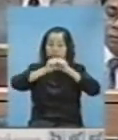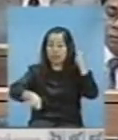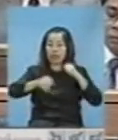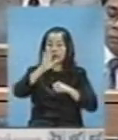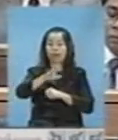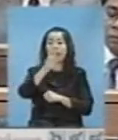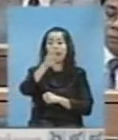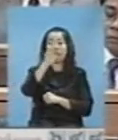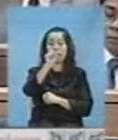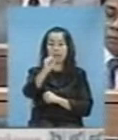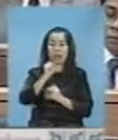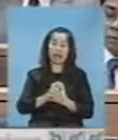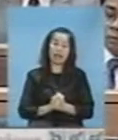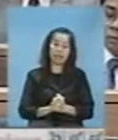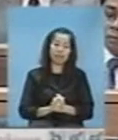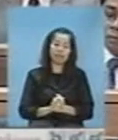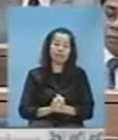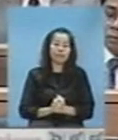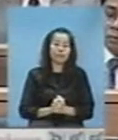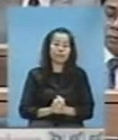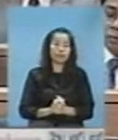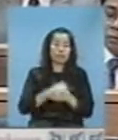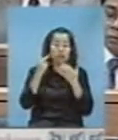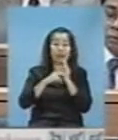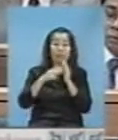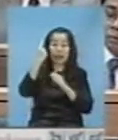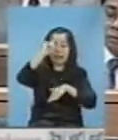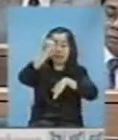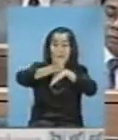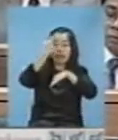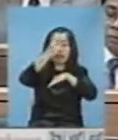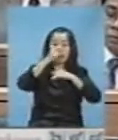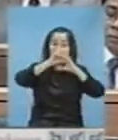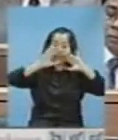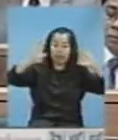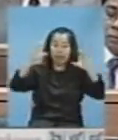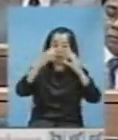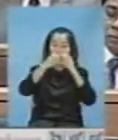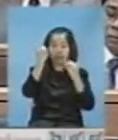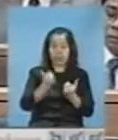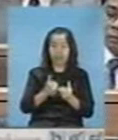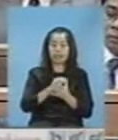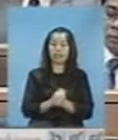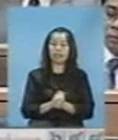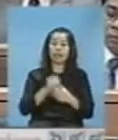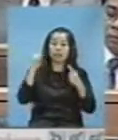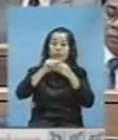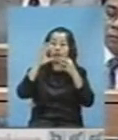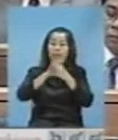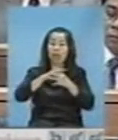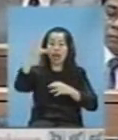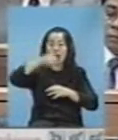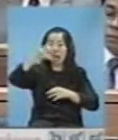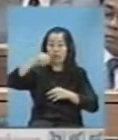รัฐสภาตั้งแท่นโดยรัฐบาลชุดนี้อาศัยมือสสร.